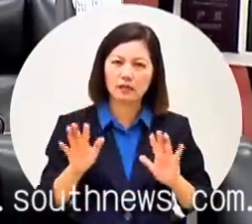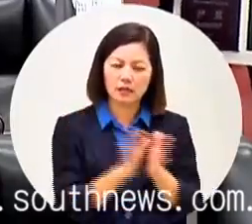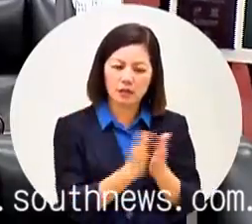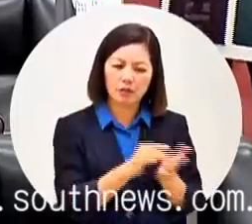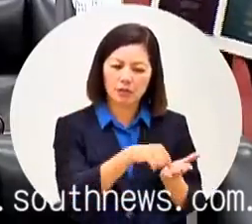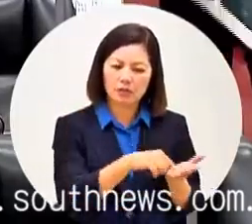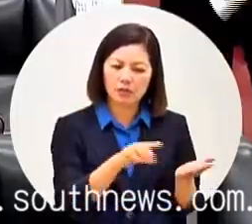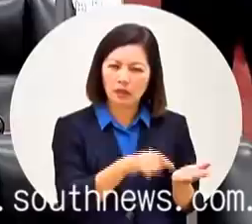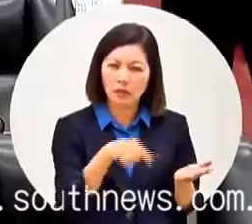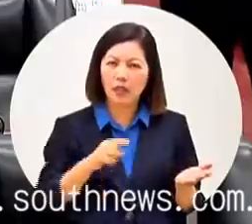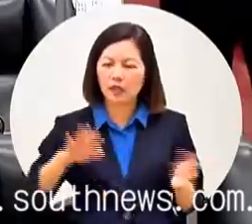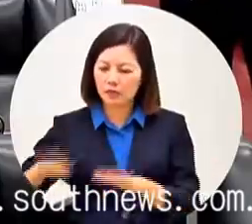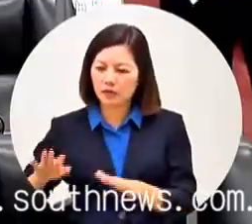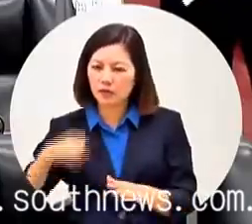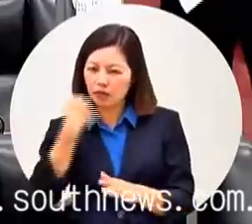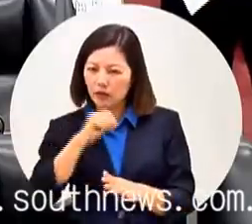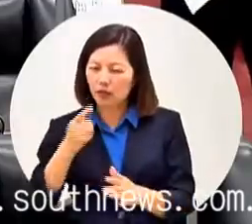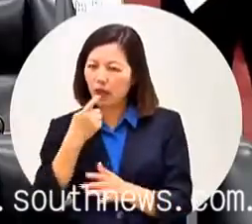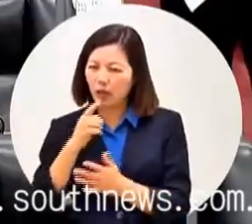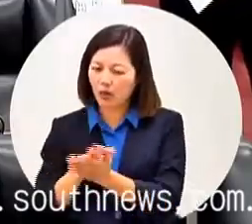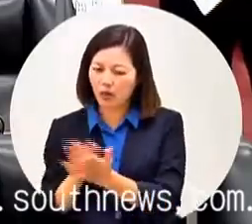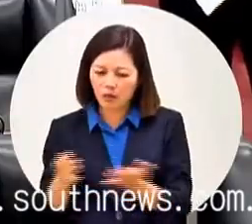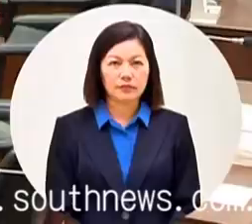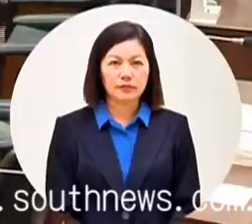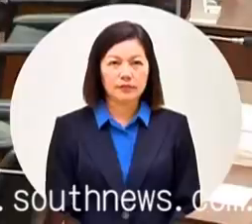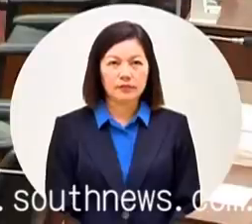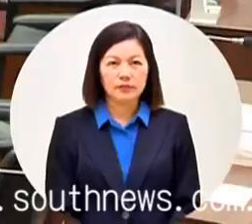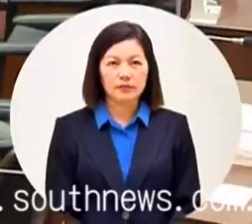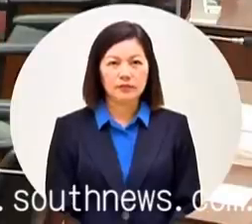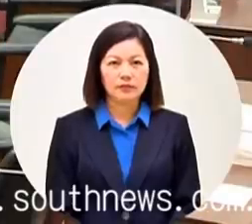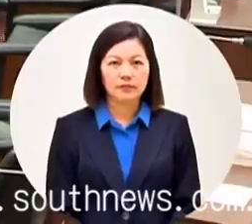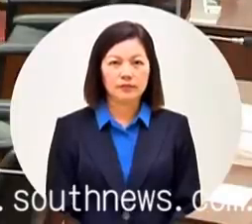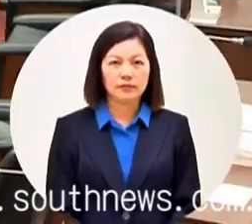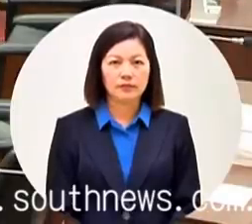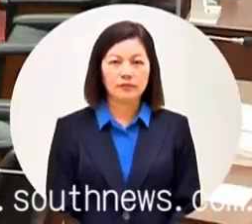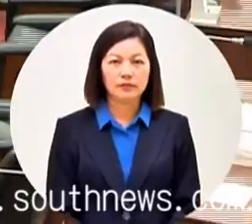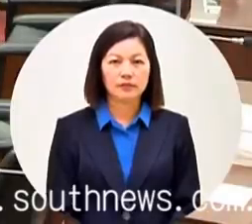跟我们现在拿的护照是不一样的。